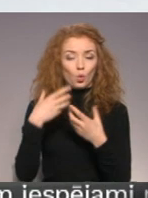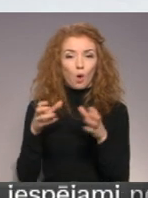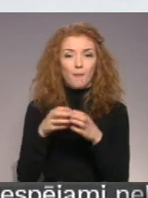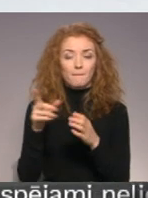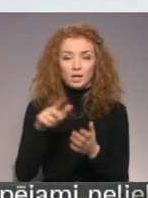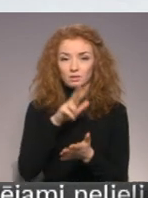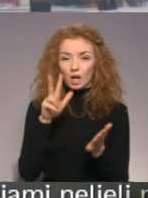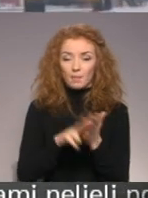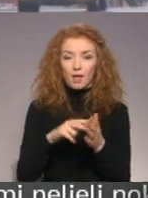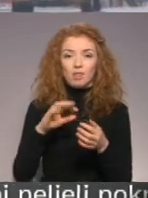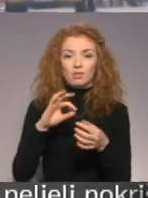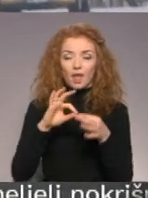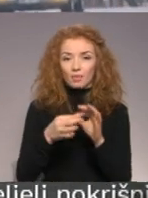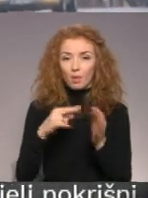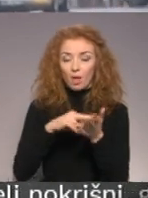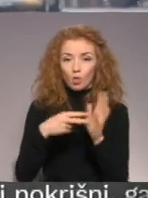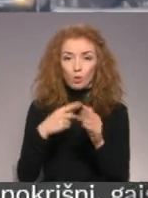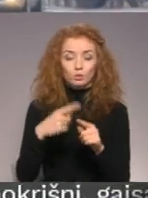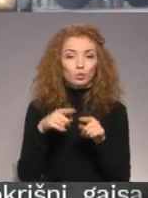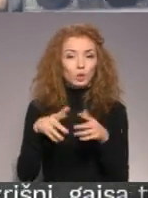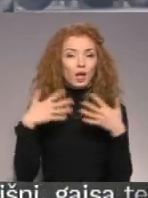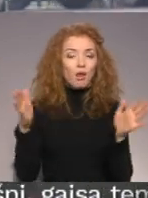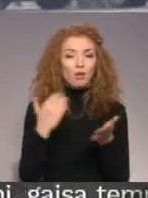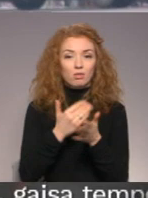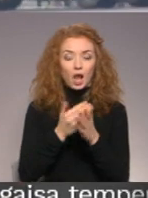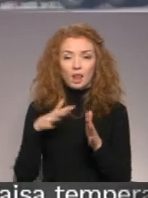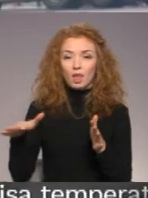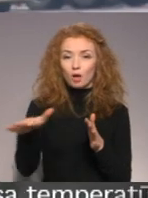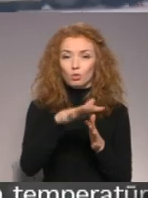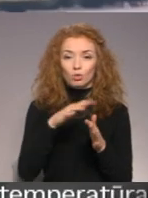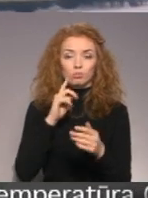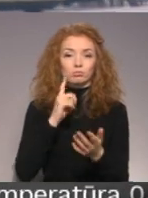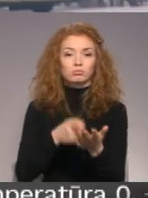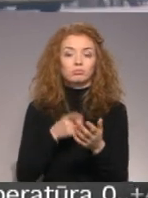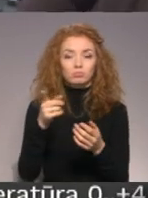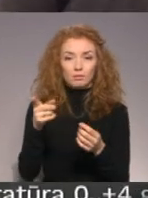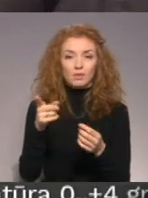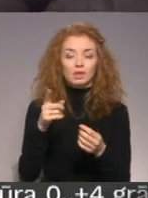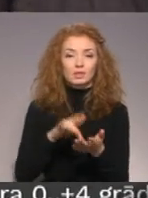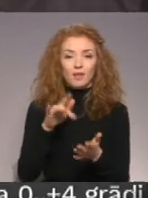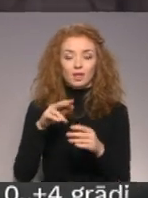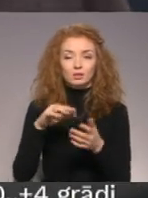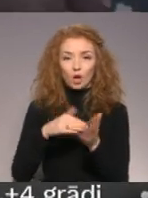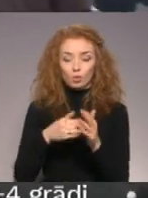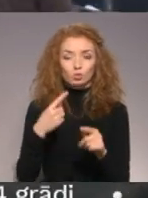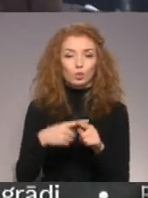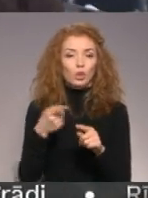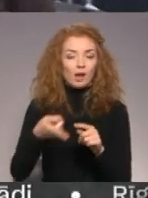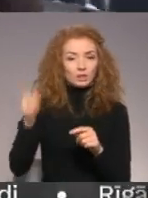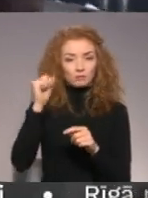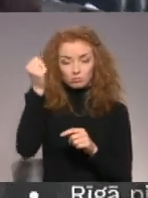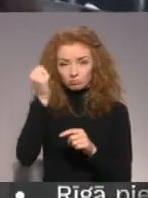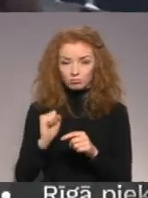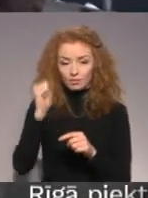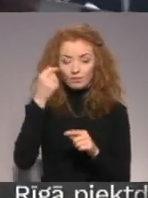apstiprinātais lokāla plānojums. Tajā lielai daļai pilsētas teritorijas noteikts sabiedriskā centra status, kur aizliegtas azartspēļu un